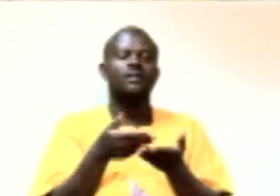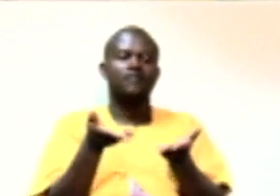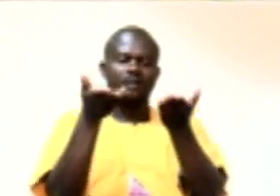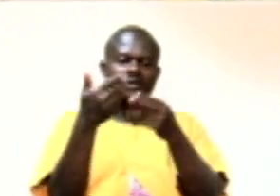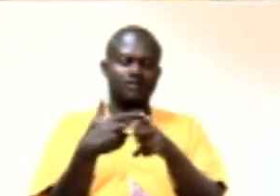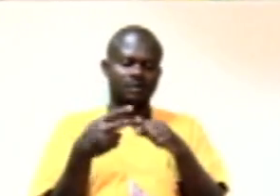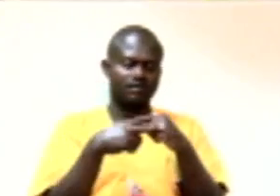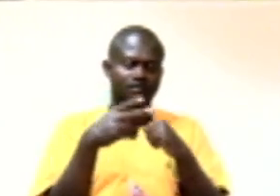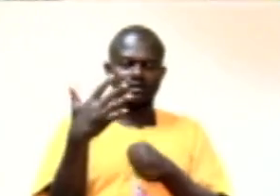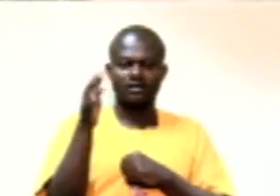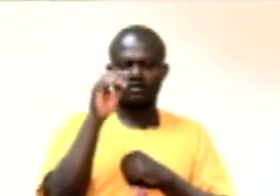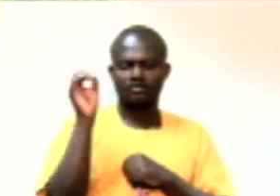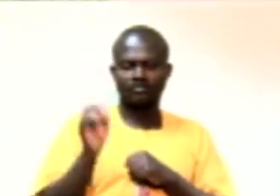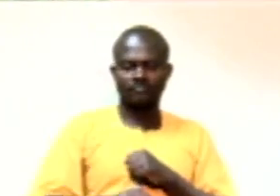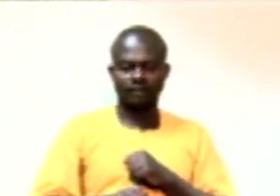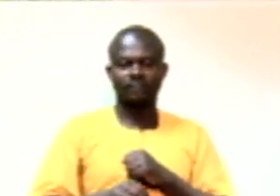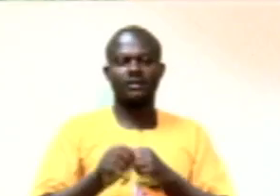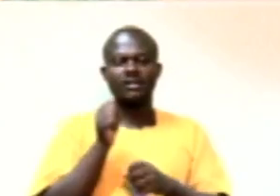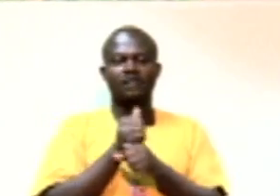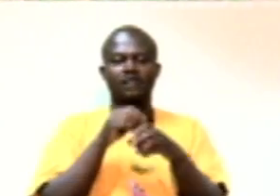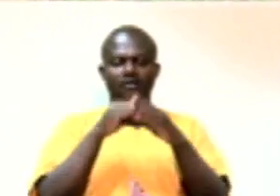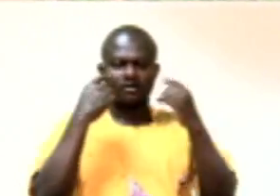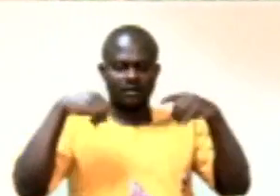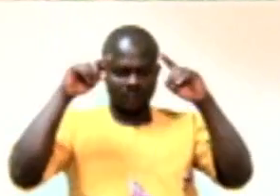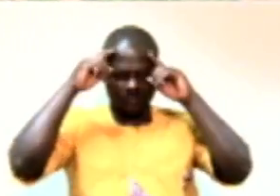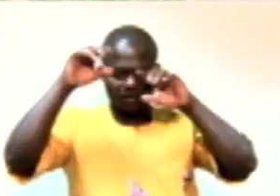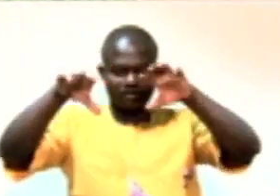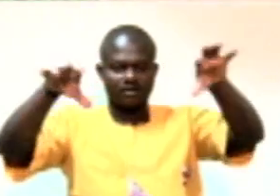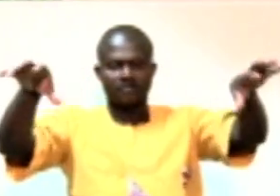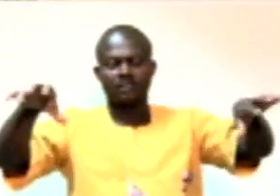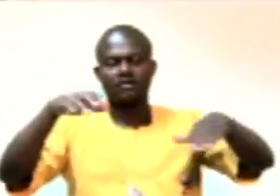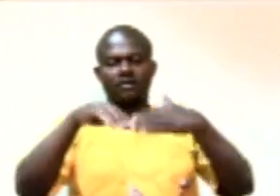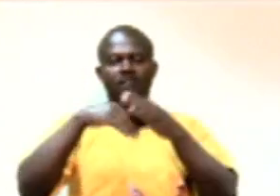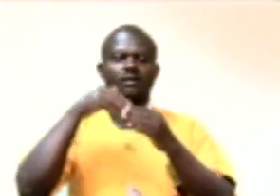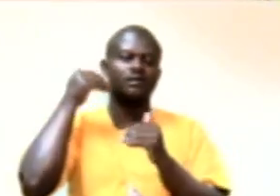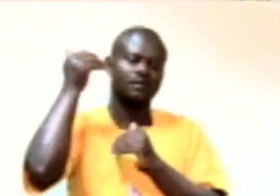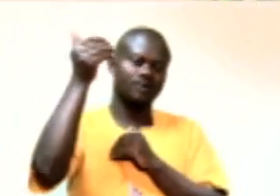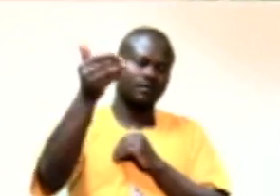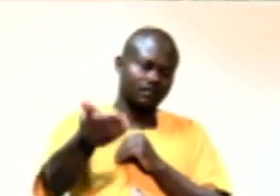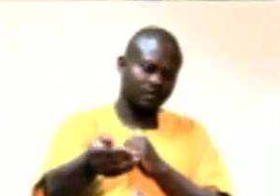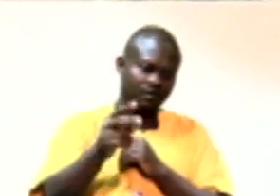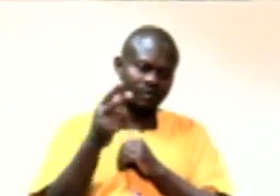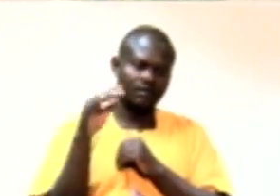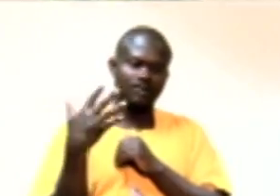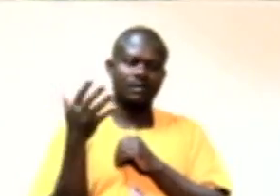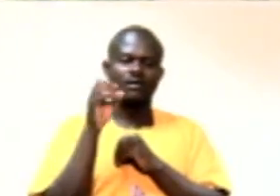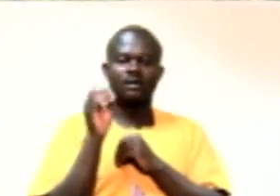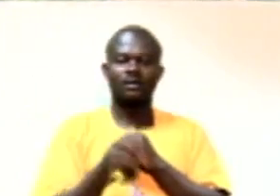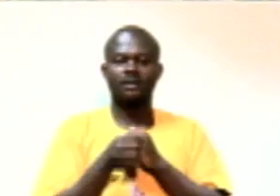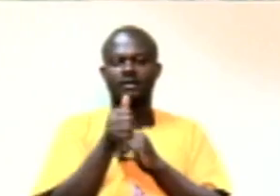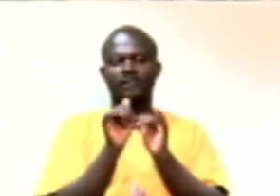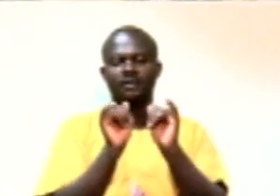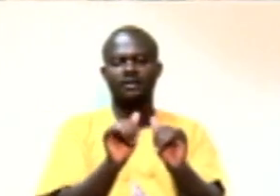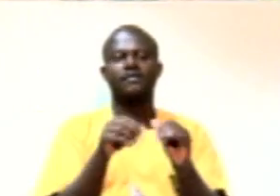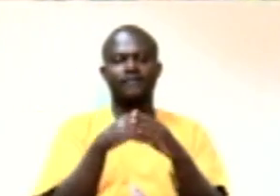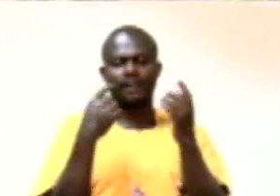nka 75% bikorwa kuri za koregeza na campuses, noneho 25% akabije bisigara urwego